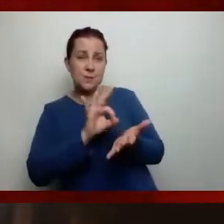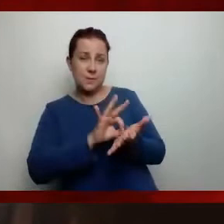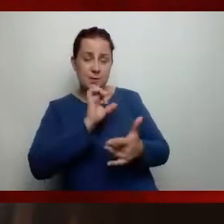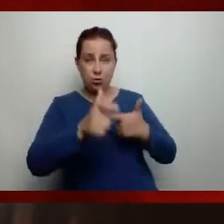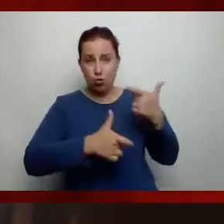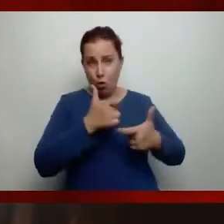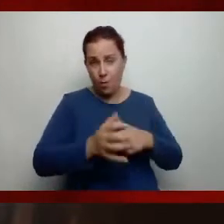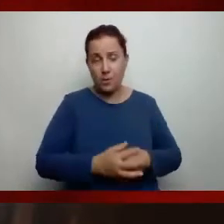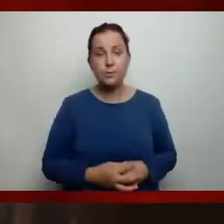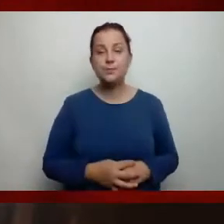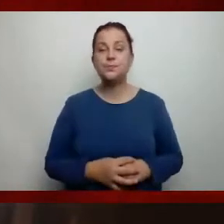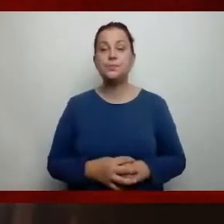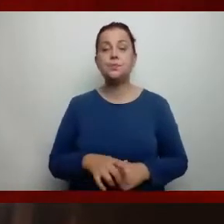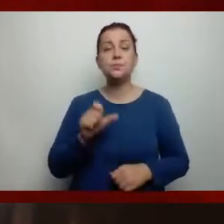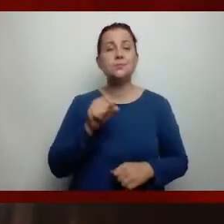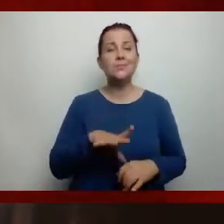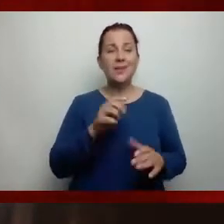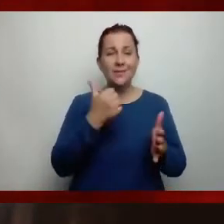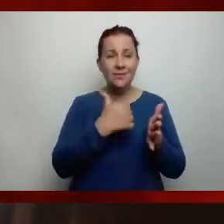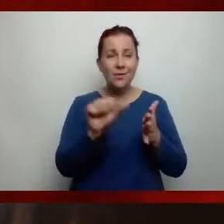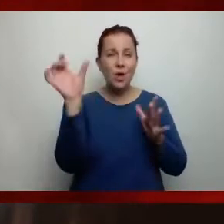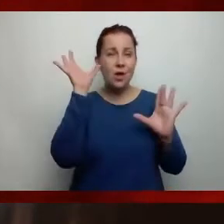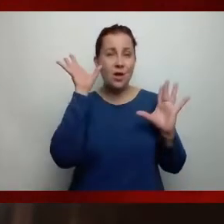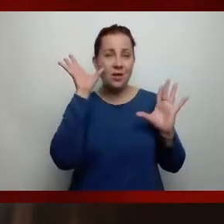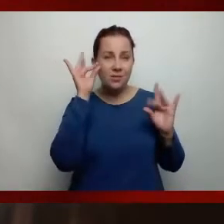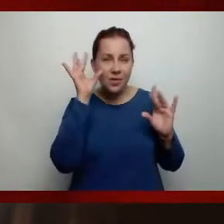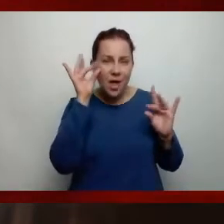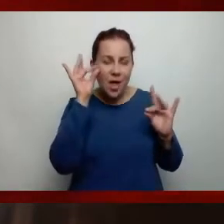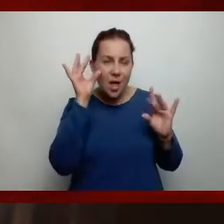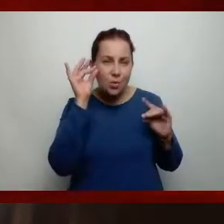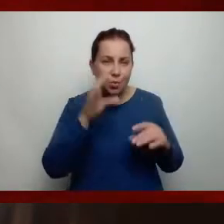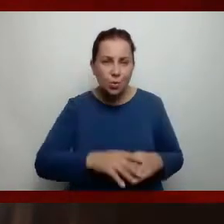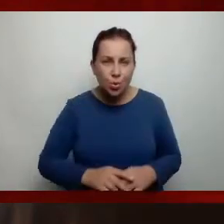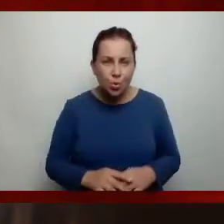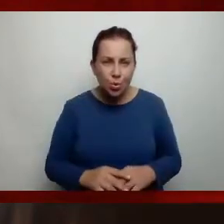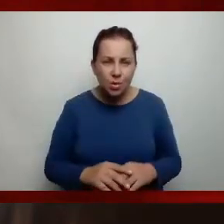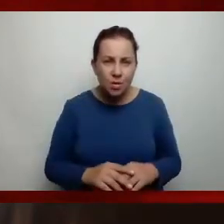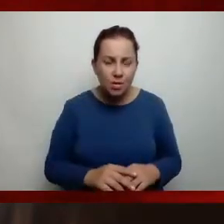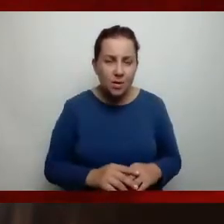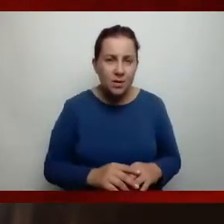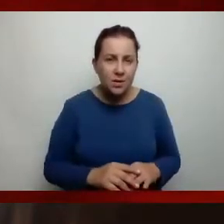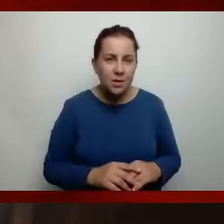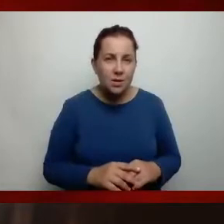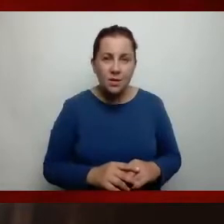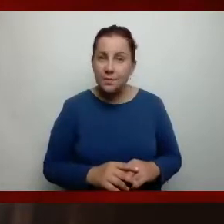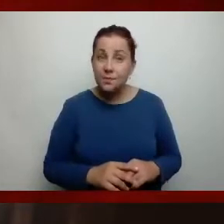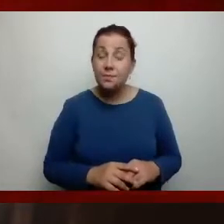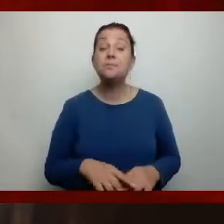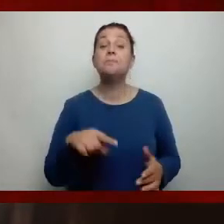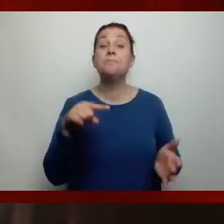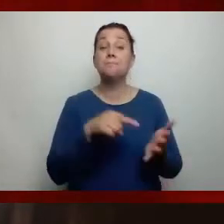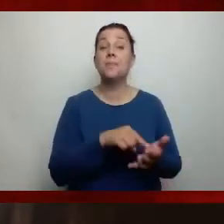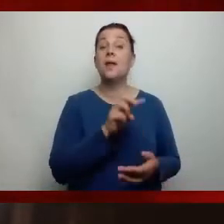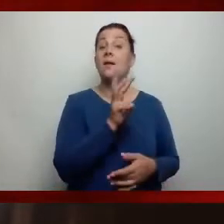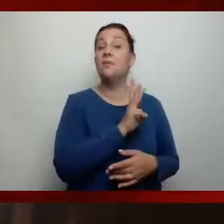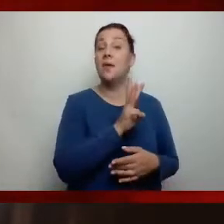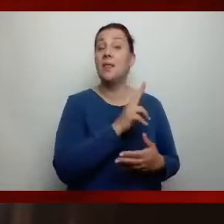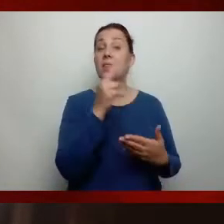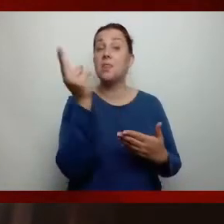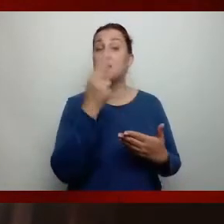wyjątkowa wieczór czy noc właśnie u białynickich Birulów, podczas której Witkacy